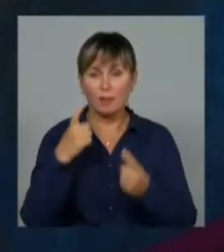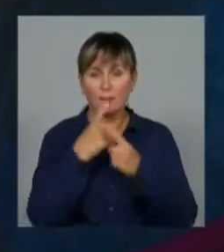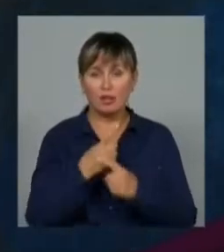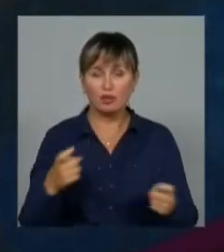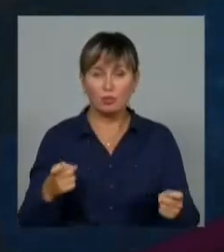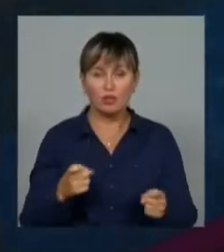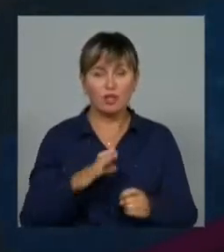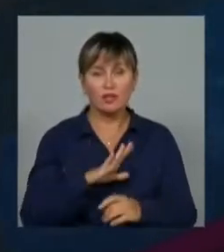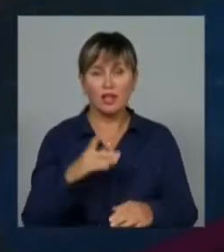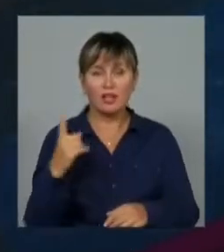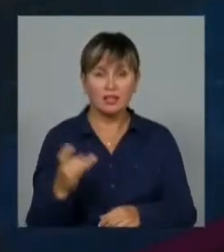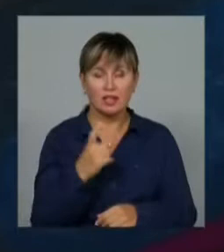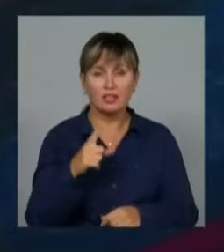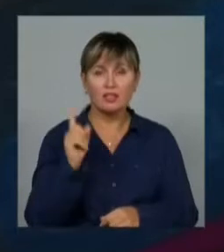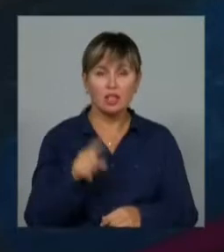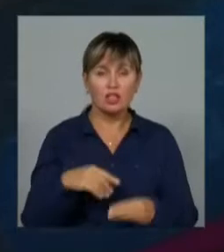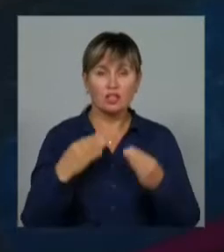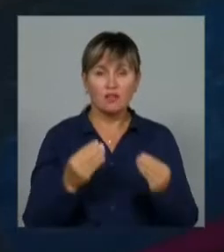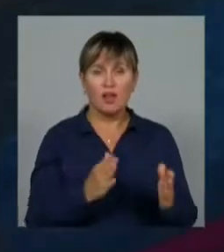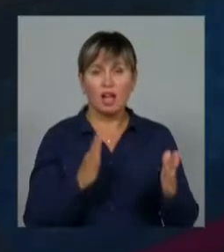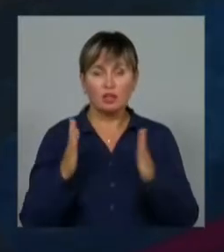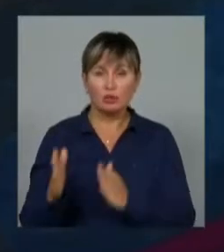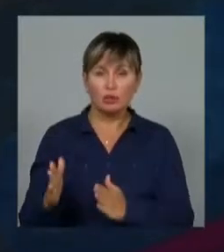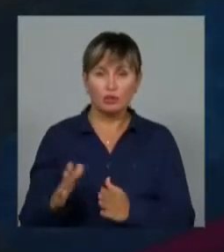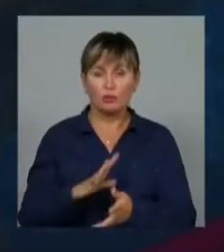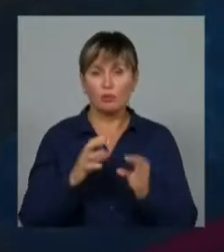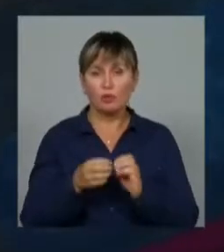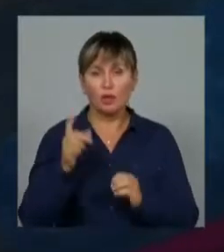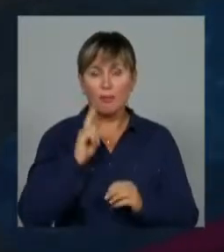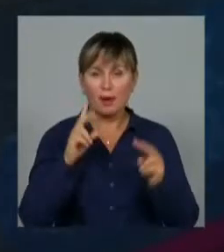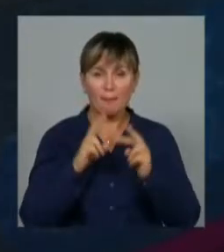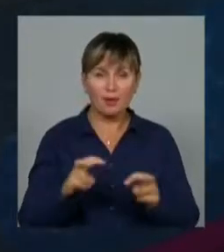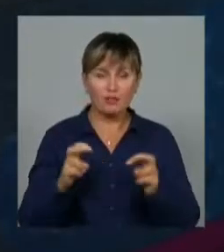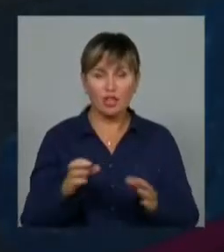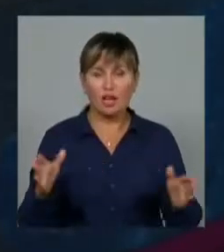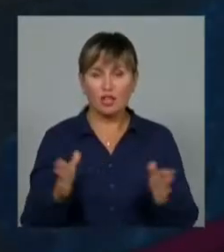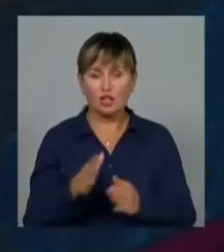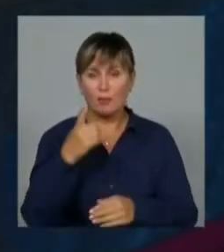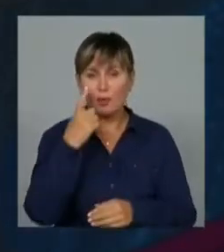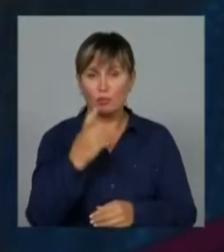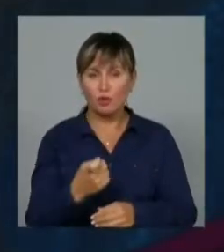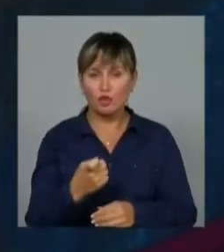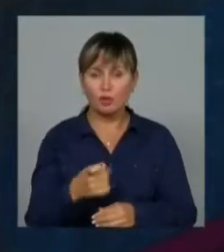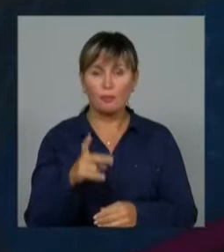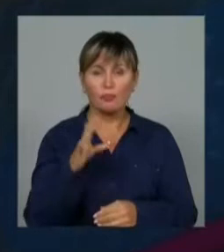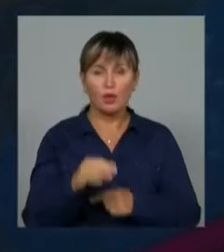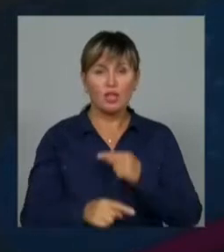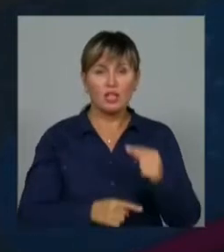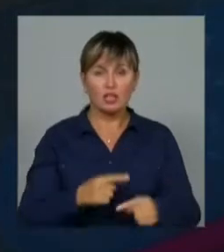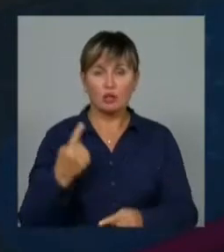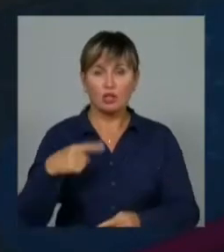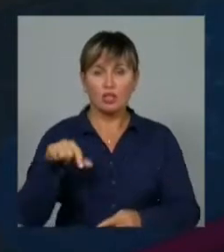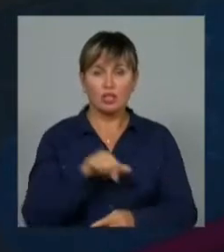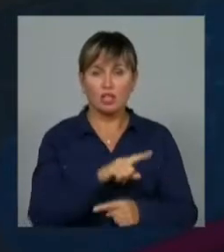предупреждали неоднократно и даже давали отсрочки. Впрочем, пока проверяющие ограничиваются предупреждением, но со следующей недели